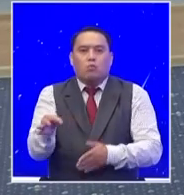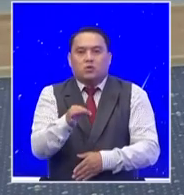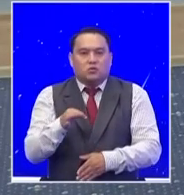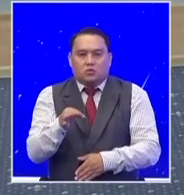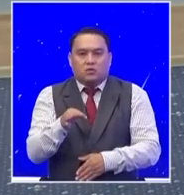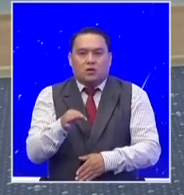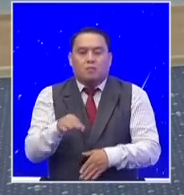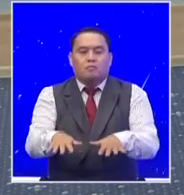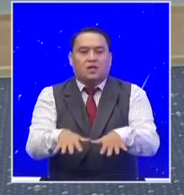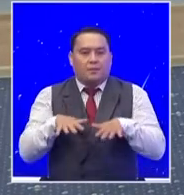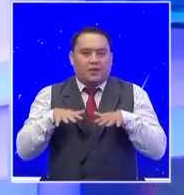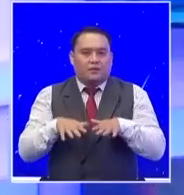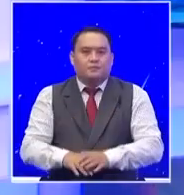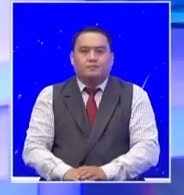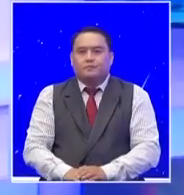или парламент.